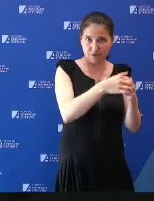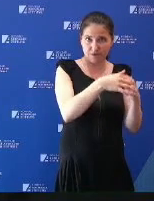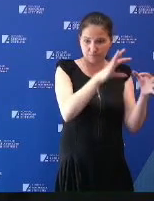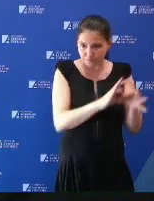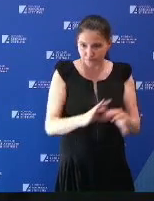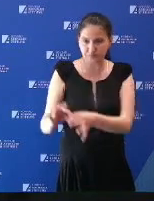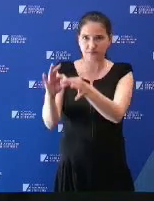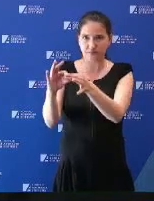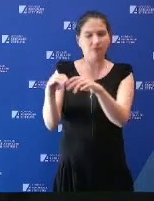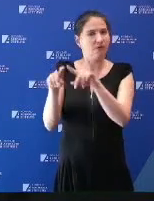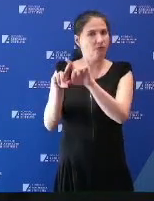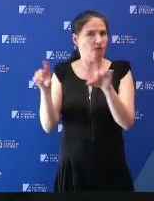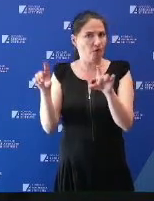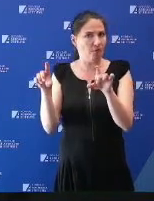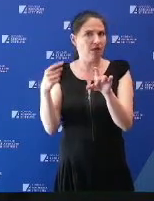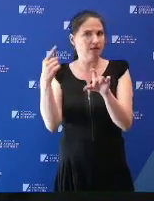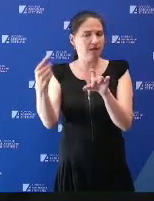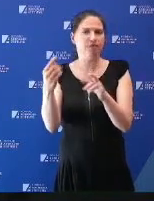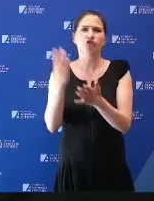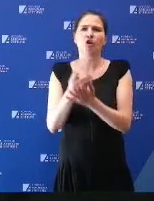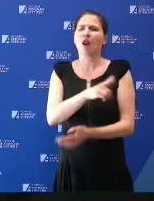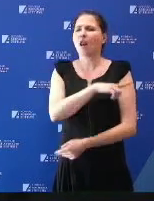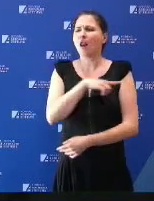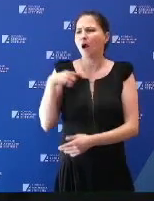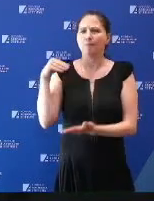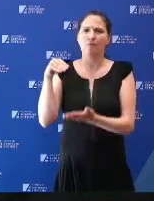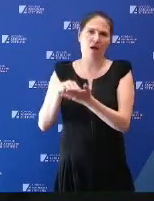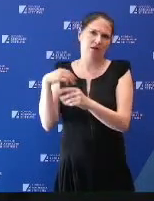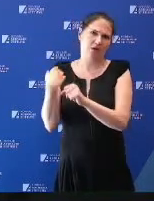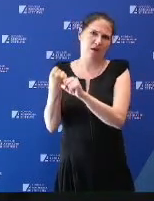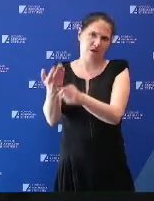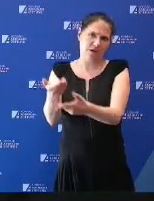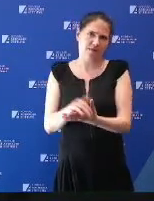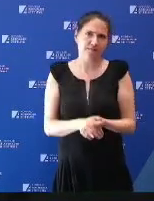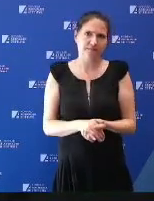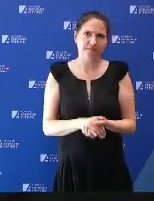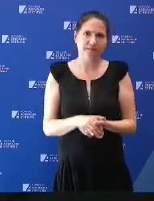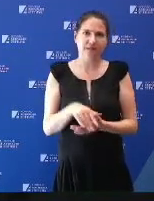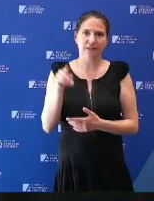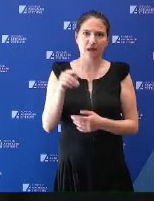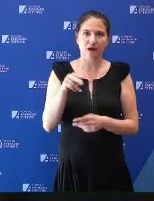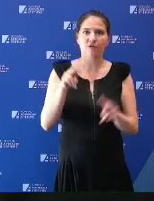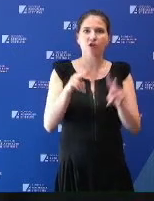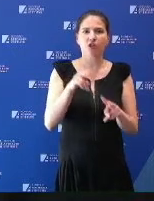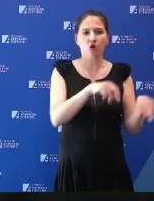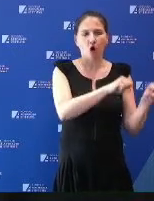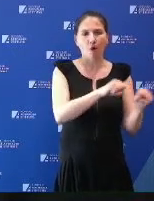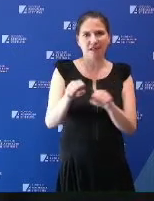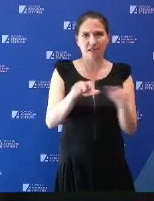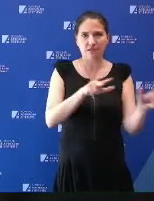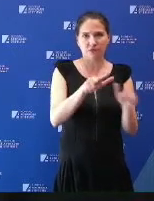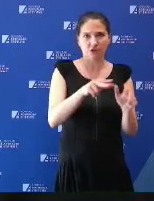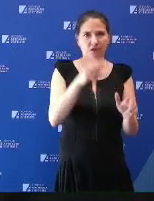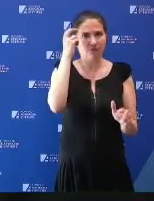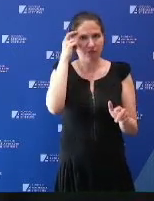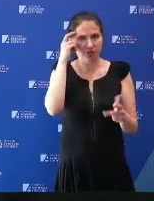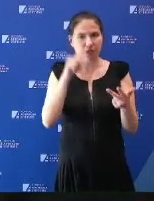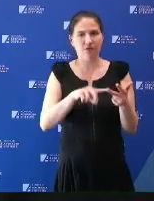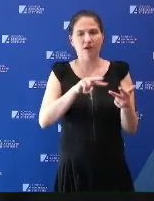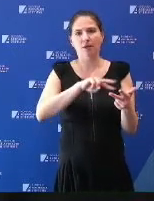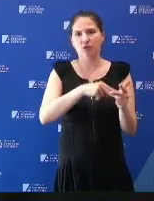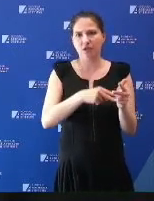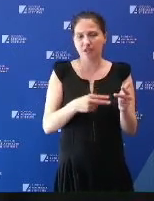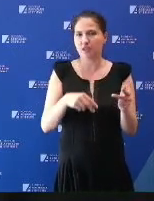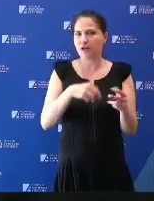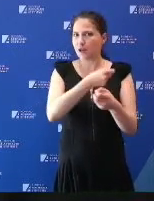mit Unternehmen, die schon lange auch am Markt agieren. Wir bündeln hier die Kompetenzen aus der Wirtschaft, aus der Wissenschaft